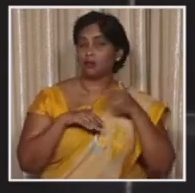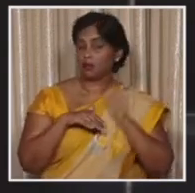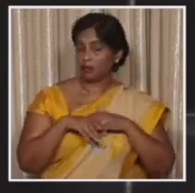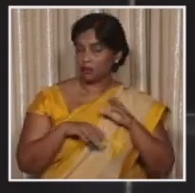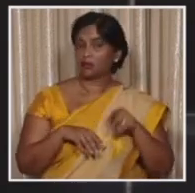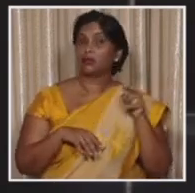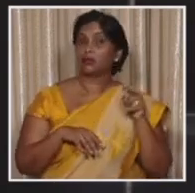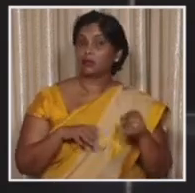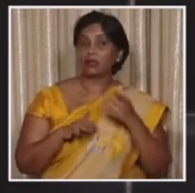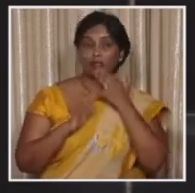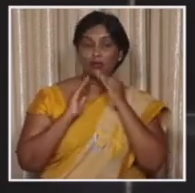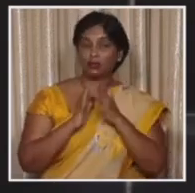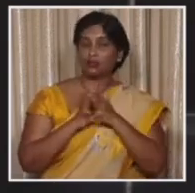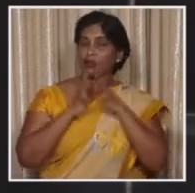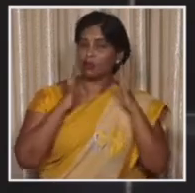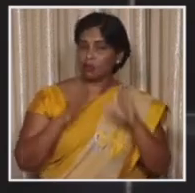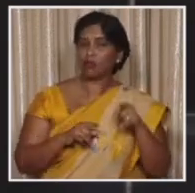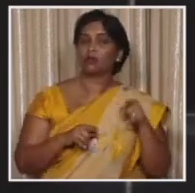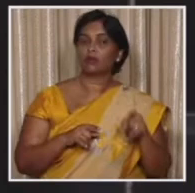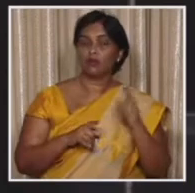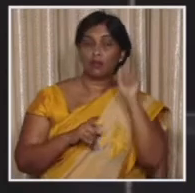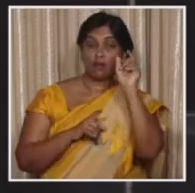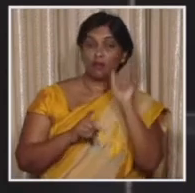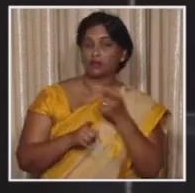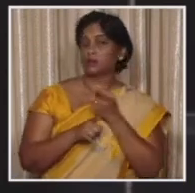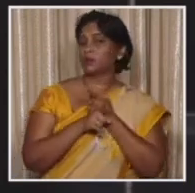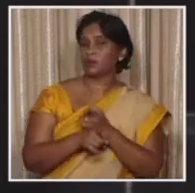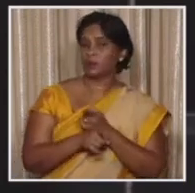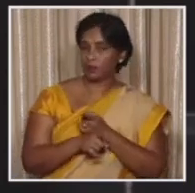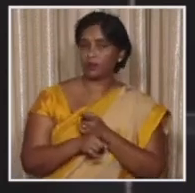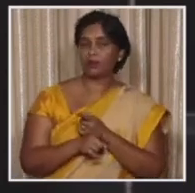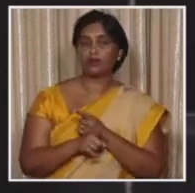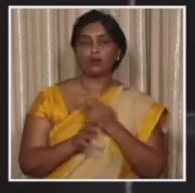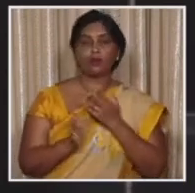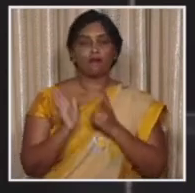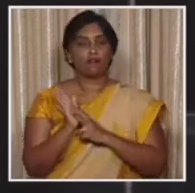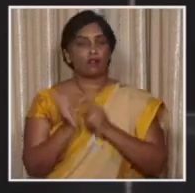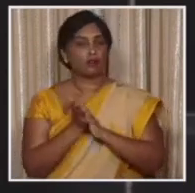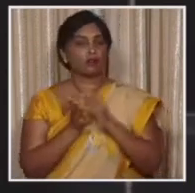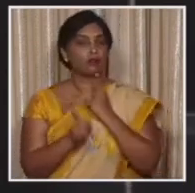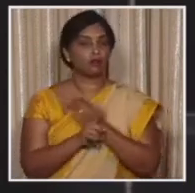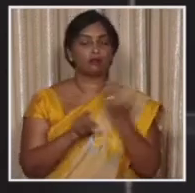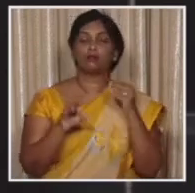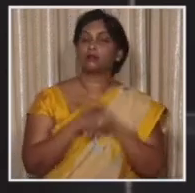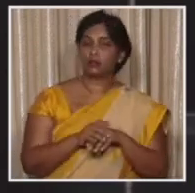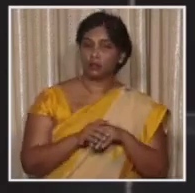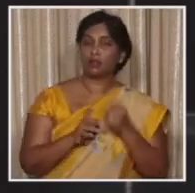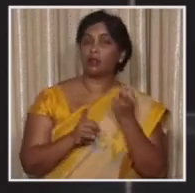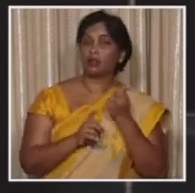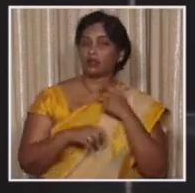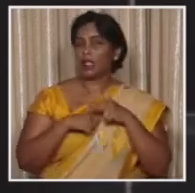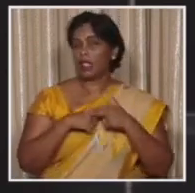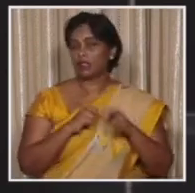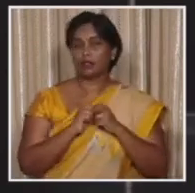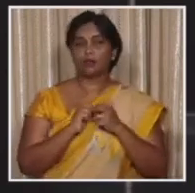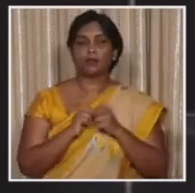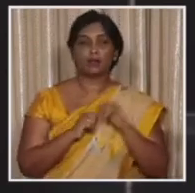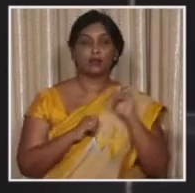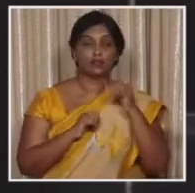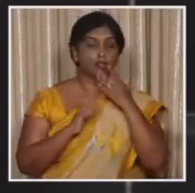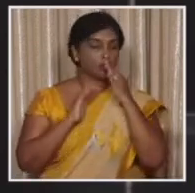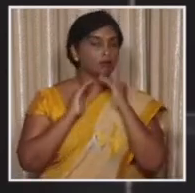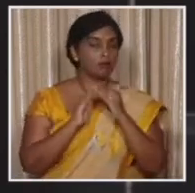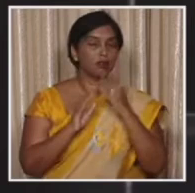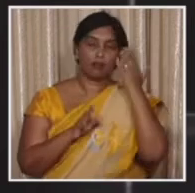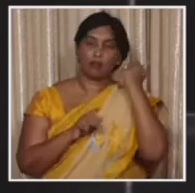වෙනවා. මේ පාසල් බොහොමයකම මේ විෂයන් ඉගැන්වීම සඳහා ස්වේච්ඡා ගුරුන් ලබා ගැන්මට උත්සාහ කළත් ආර්ථික හේතුන් නිසා සමහර